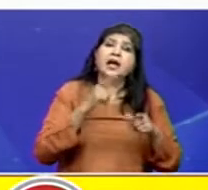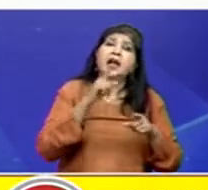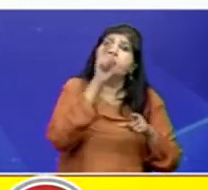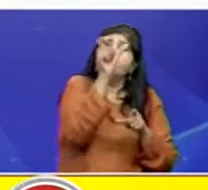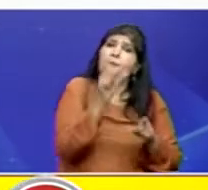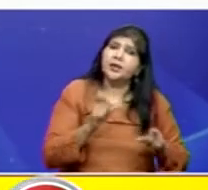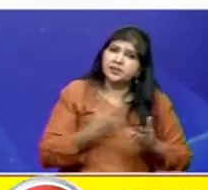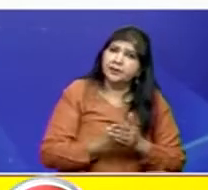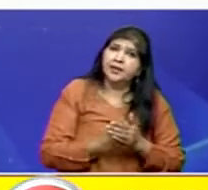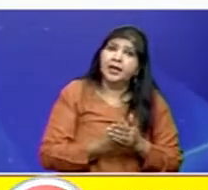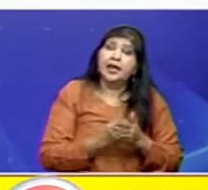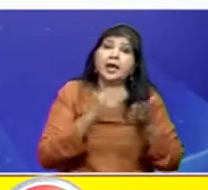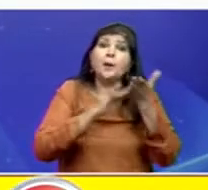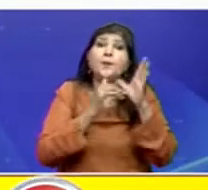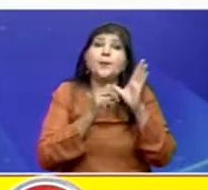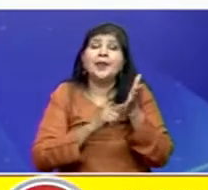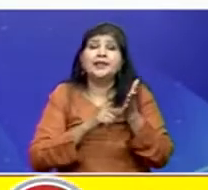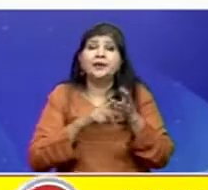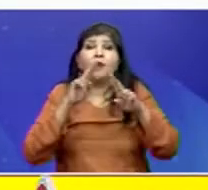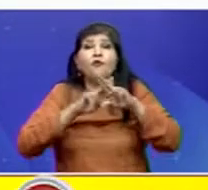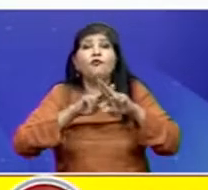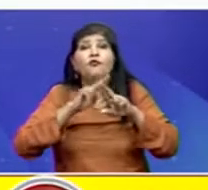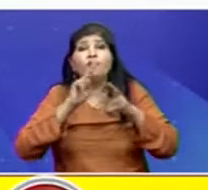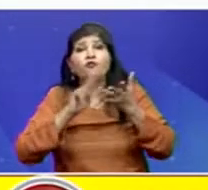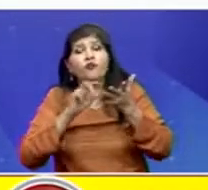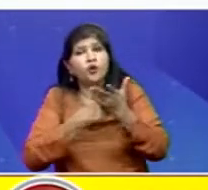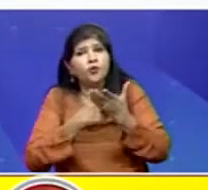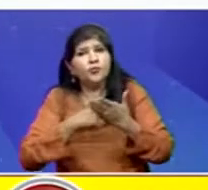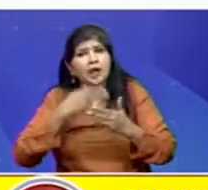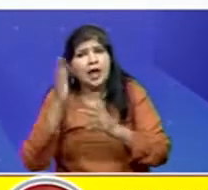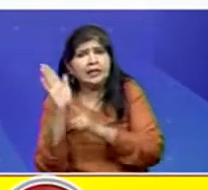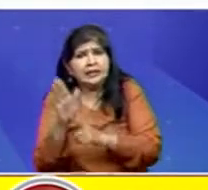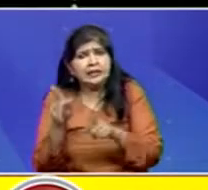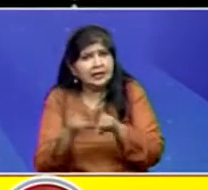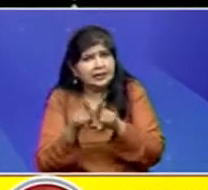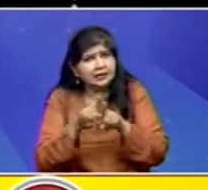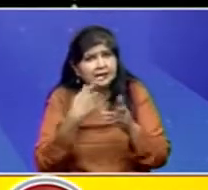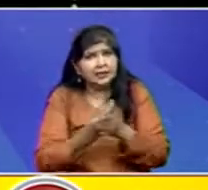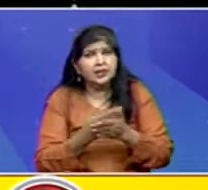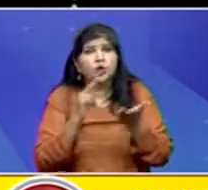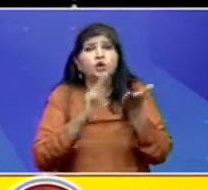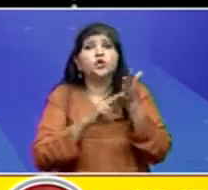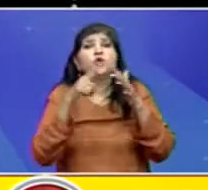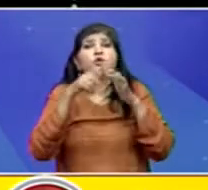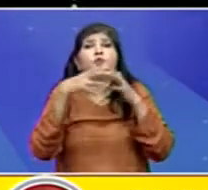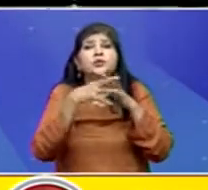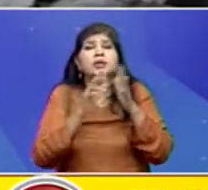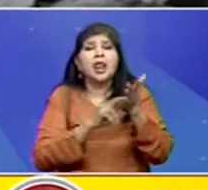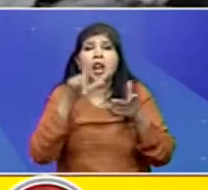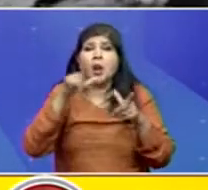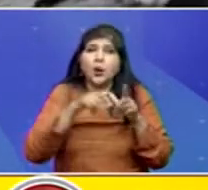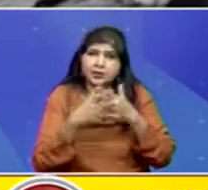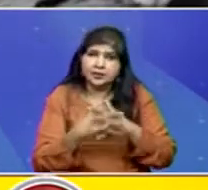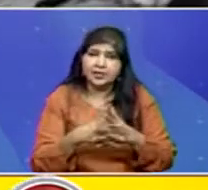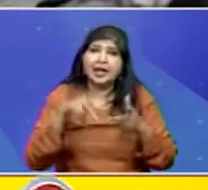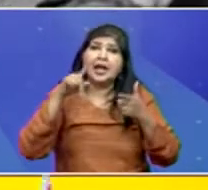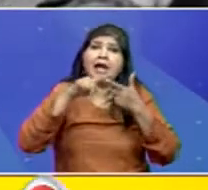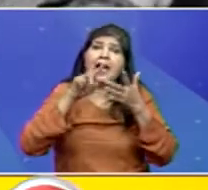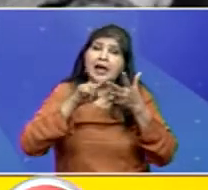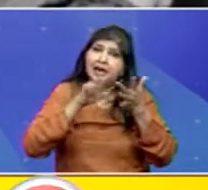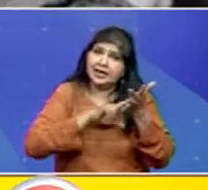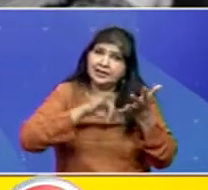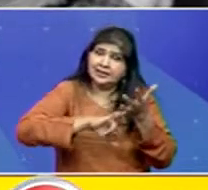एक mathematical formula में ही तो व्यक्त किया जाता है न्यूटन के लौज हो आइंस्टाइन का famous